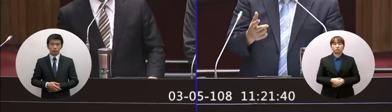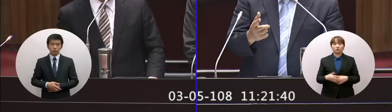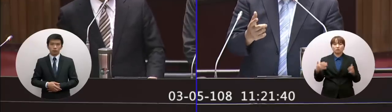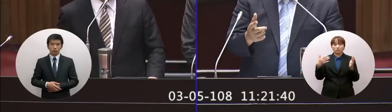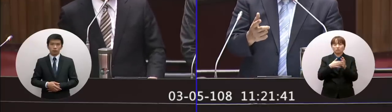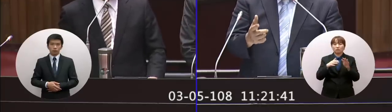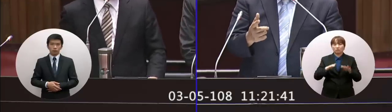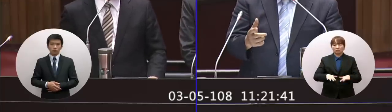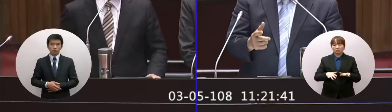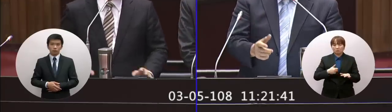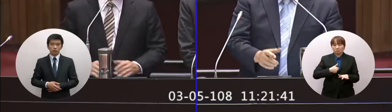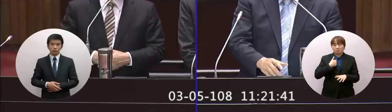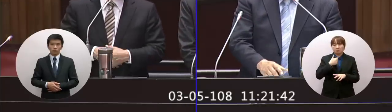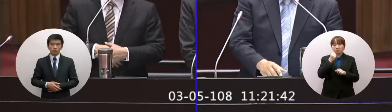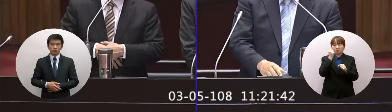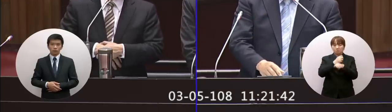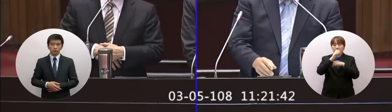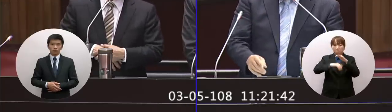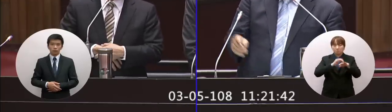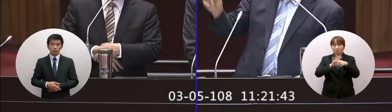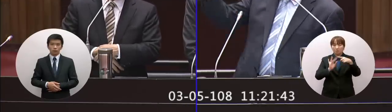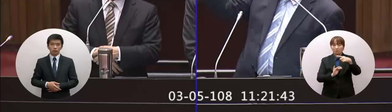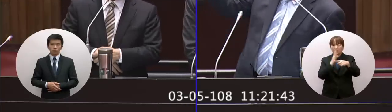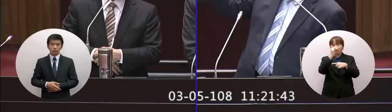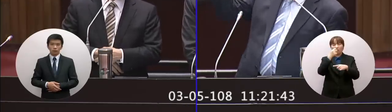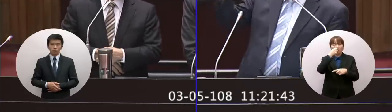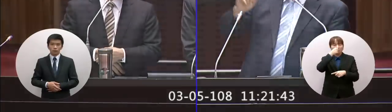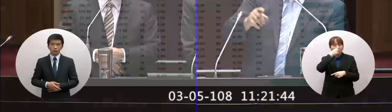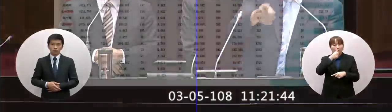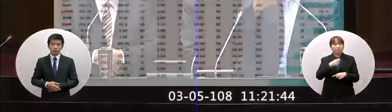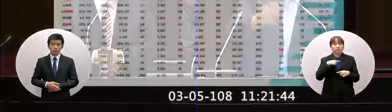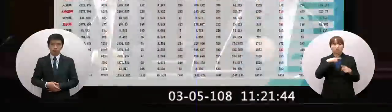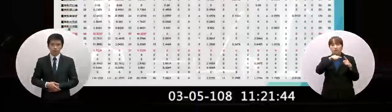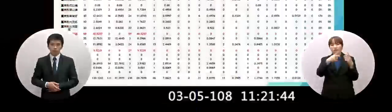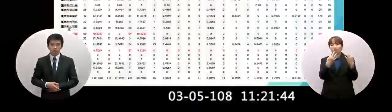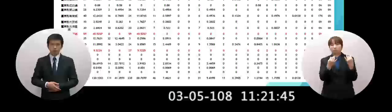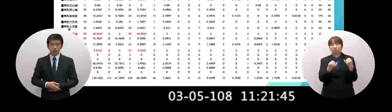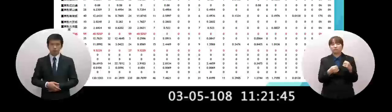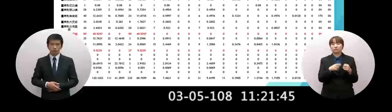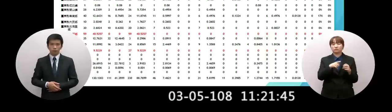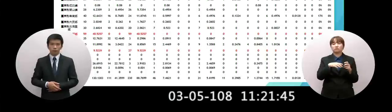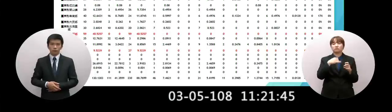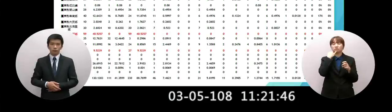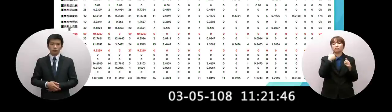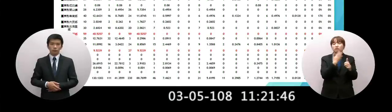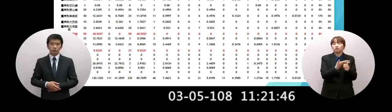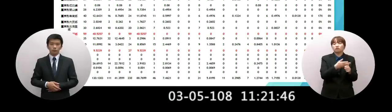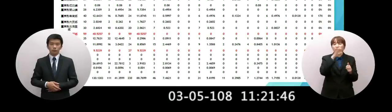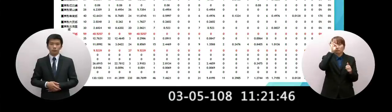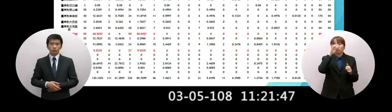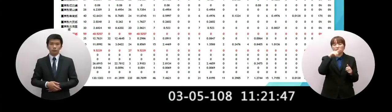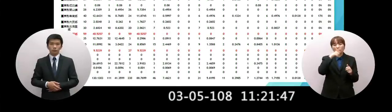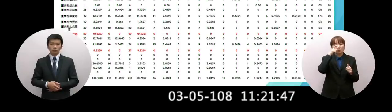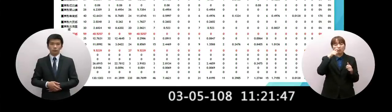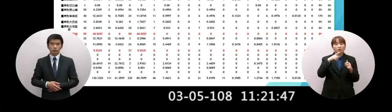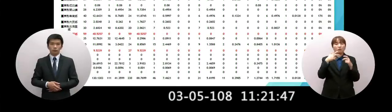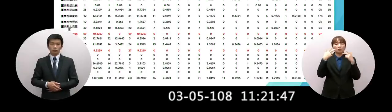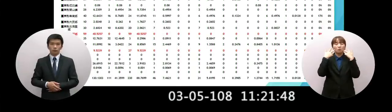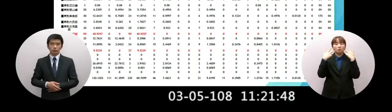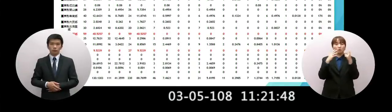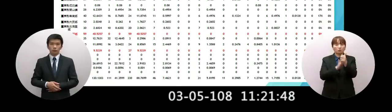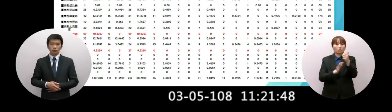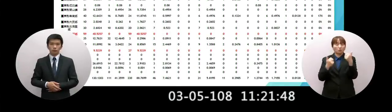搞到现在真正完成的比例非常的低，我这个数据可以事后让院长去看一下，严明会提供